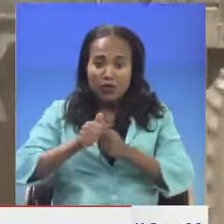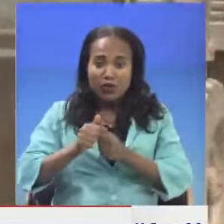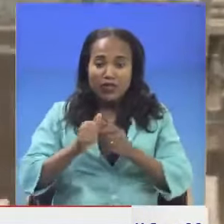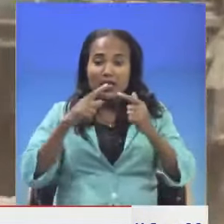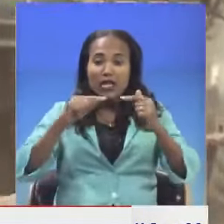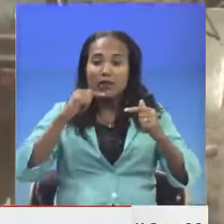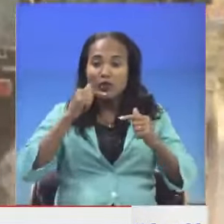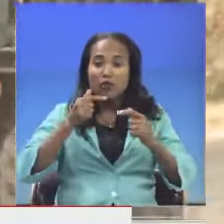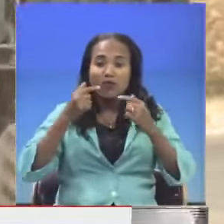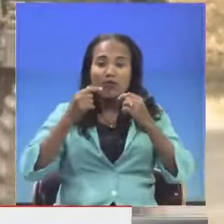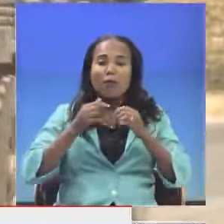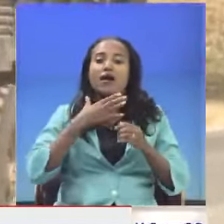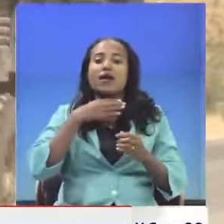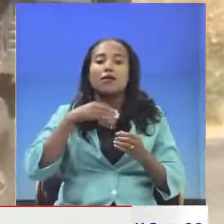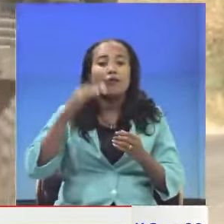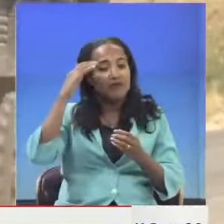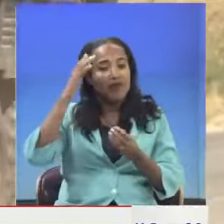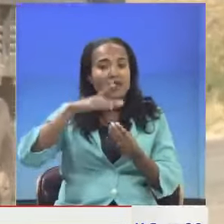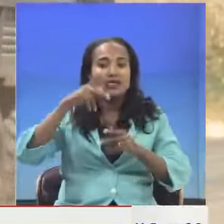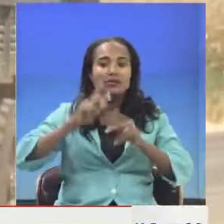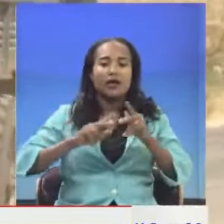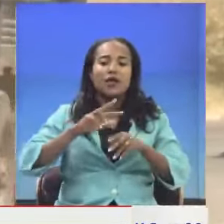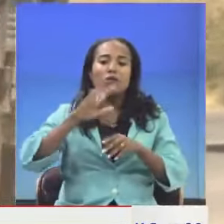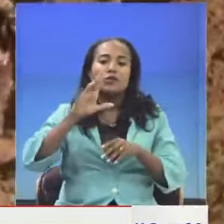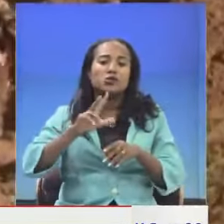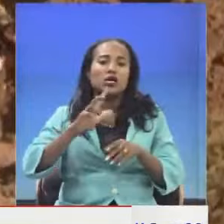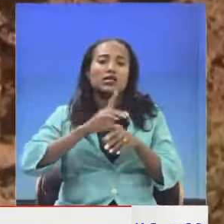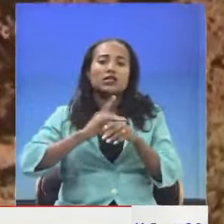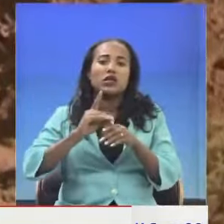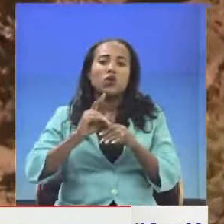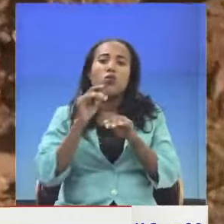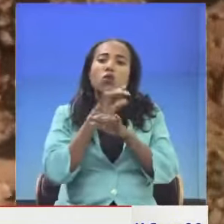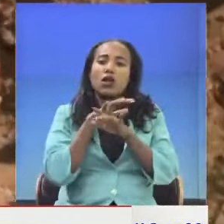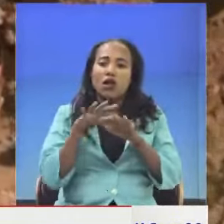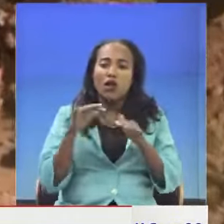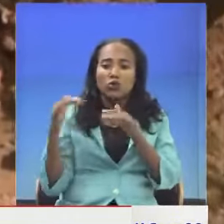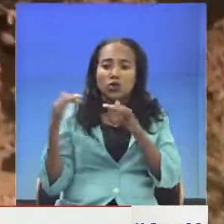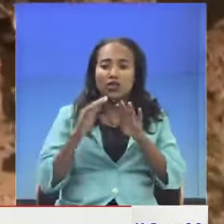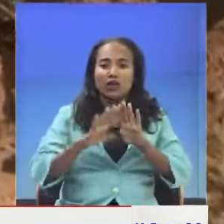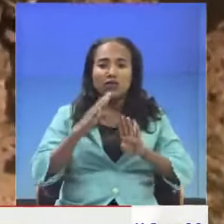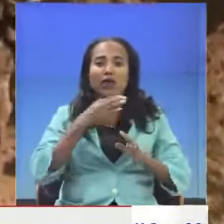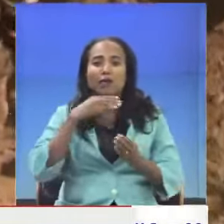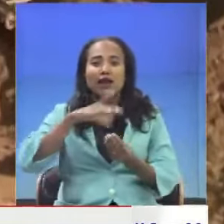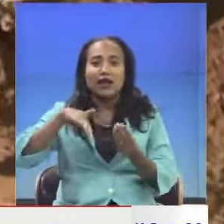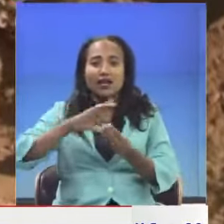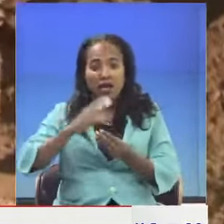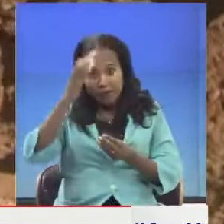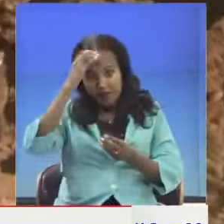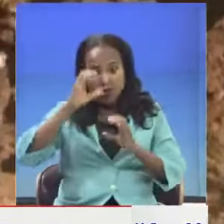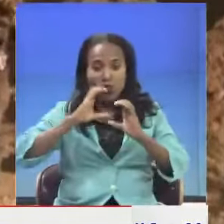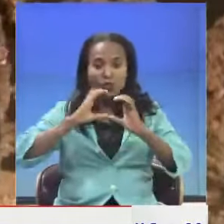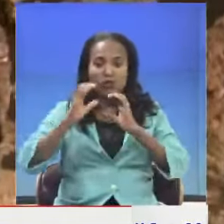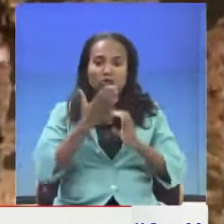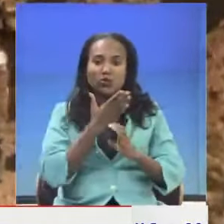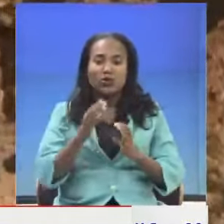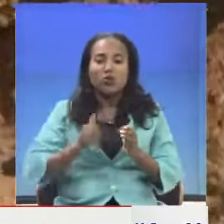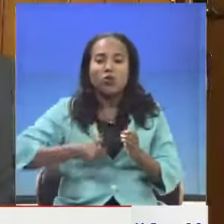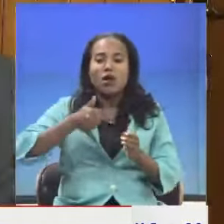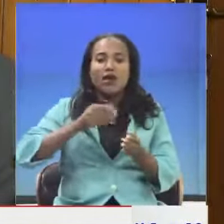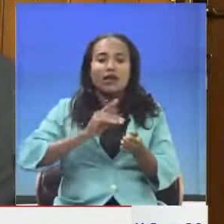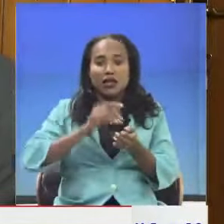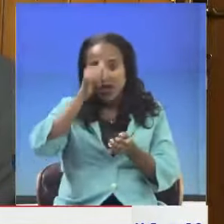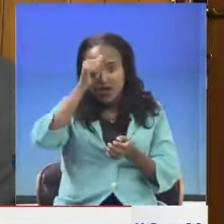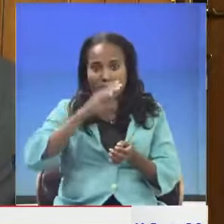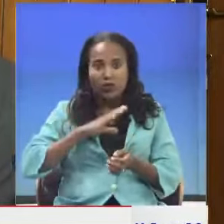ቀድሞም ጠላቴ ብሎ በፈረጀው በአማራና በአፋር ህዝብ ላይ በሶስት አቅጣጫዎች ወረራና ጦርነት ከፍቷል። የአማራ ክልል የመንግስት ኮሙኒኬሽን ጉዳዮች